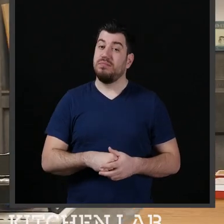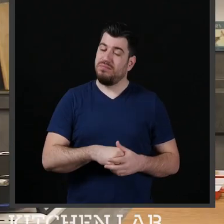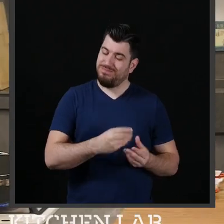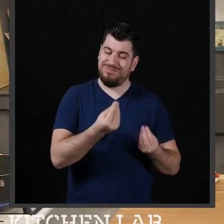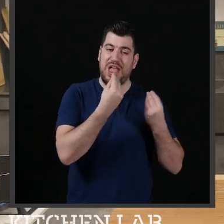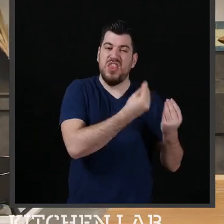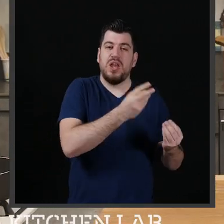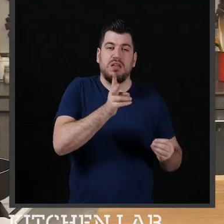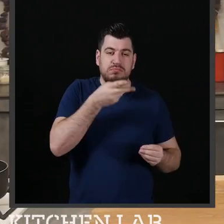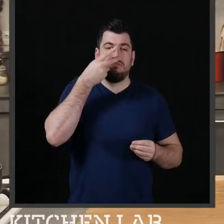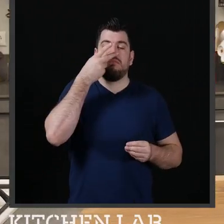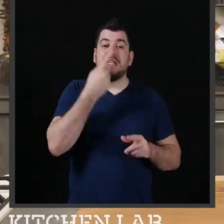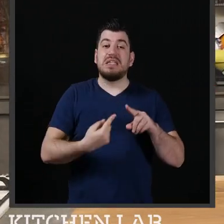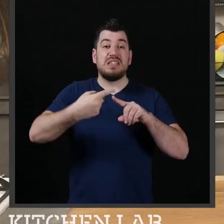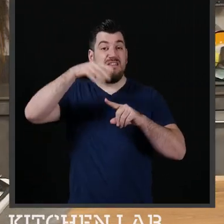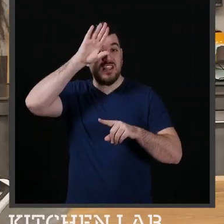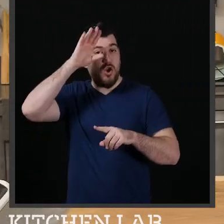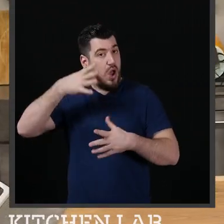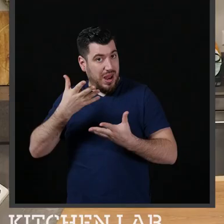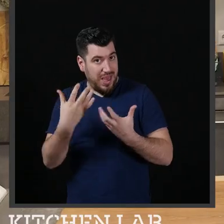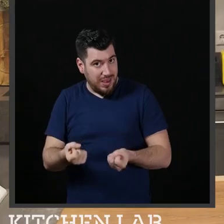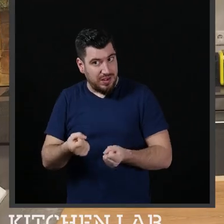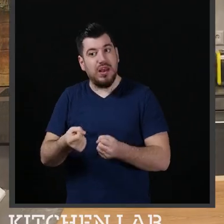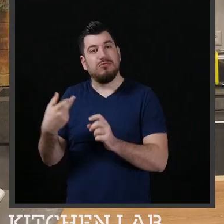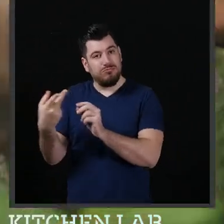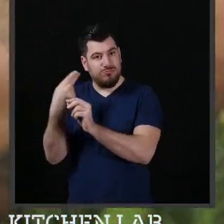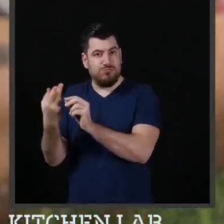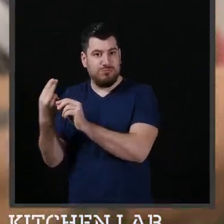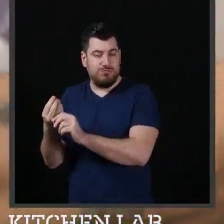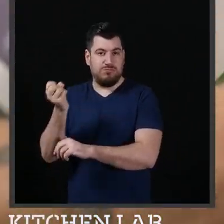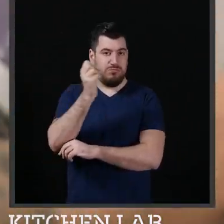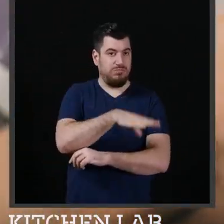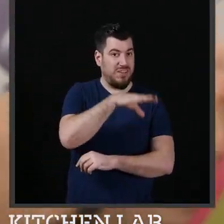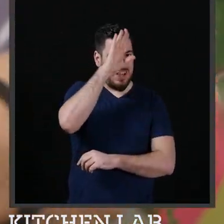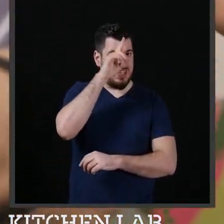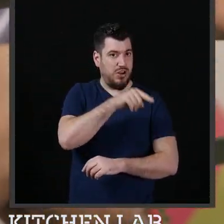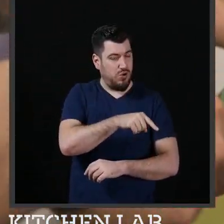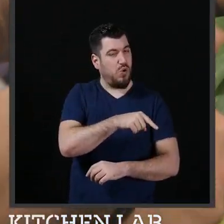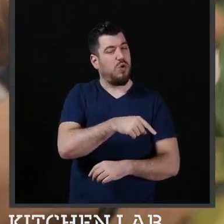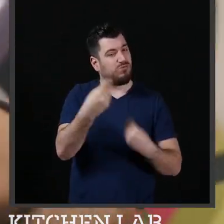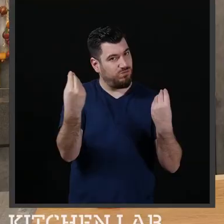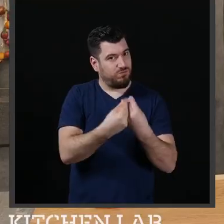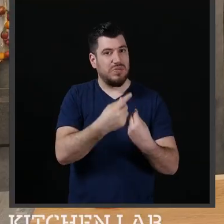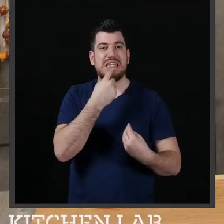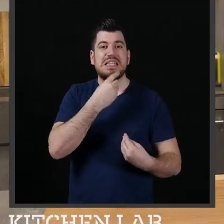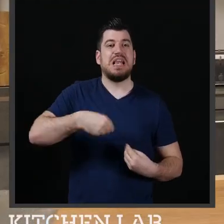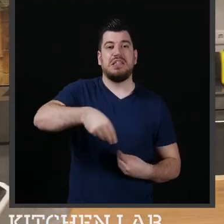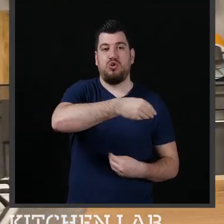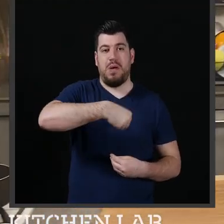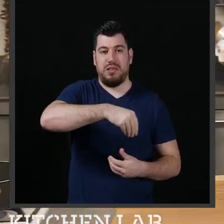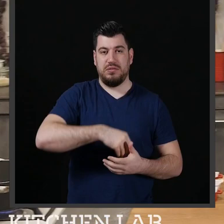μέσα. Και άμα έχετε βασιλικό, μας αρέσει πάρα πολύ. Θέλουμε βασιλικό γιατί θα κάνουμε ωραία σάλτσα ντομάτας. Λοιπόν, θα κόψω